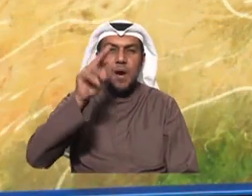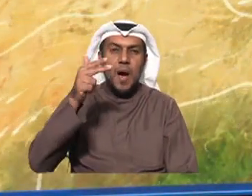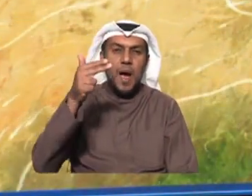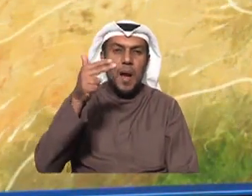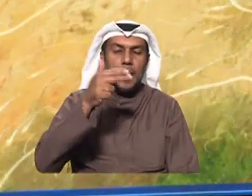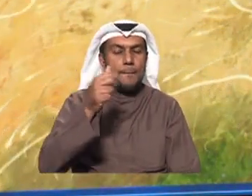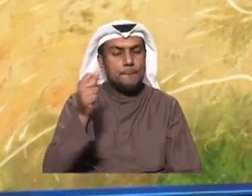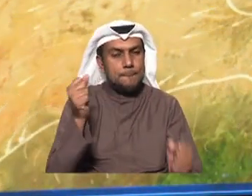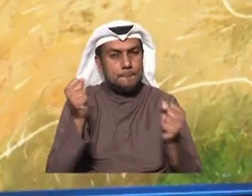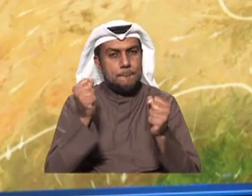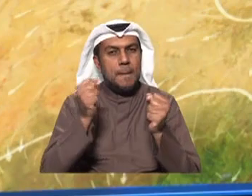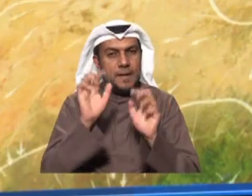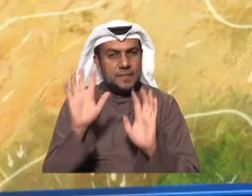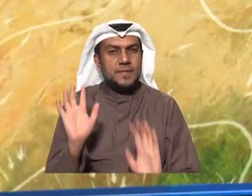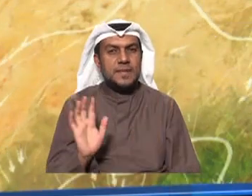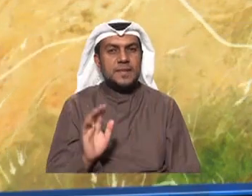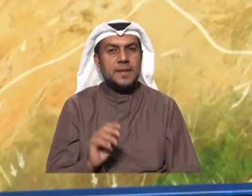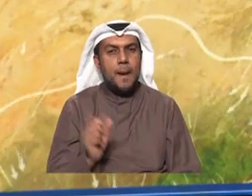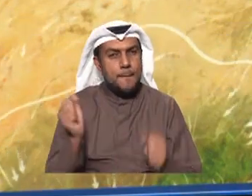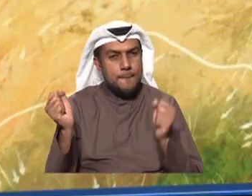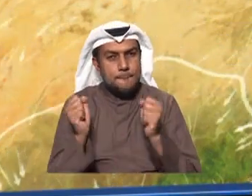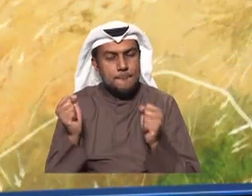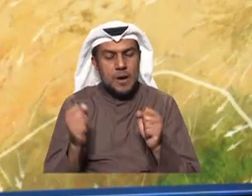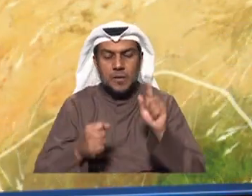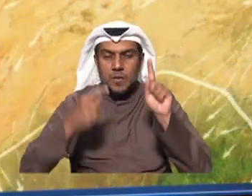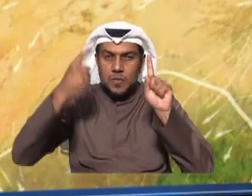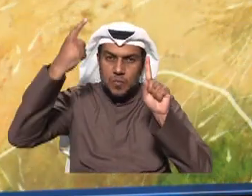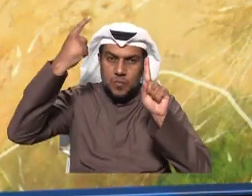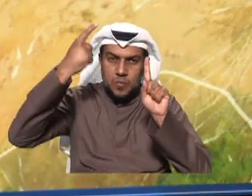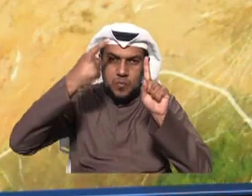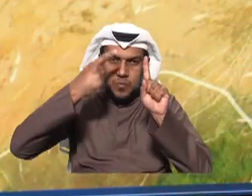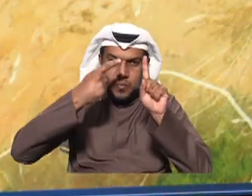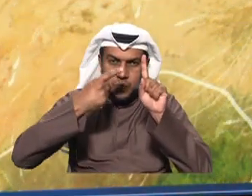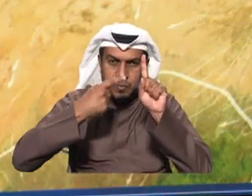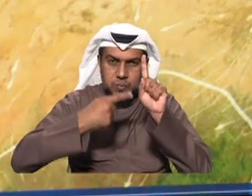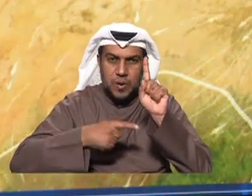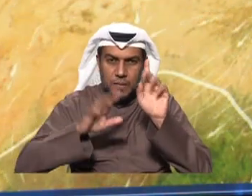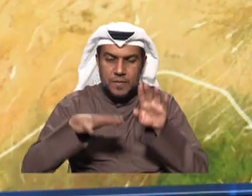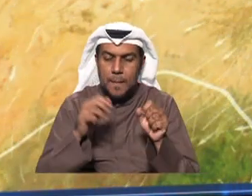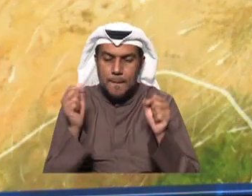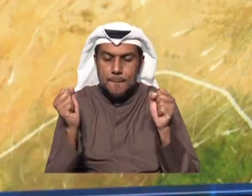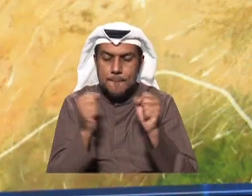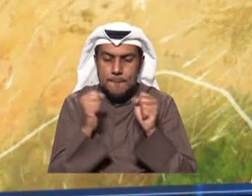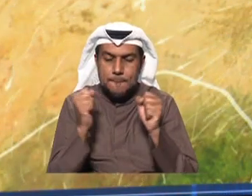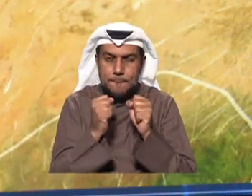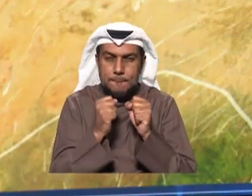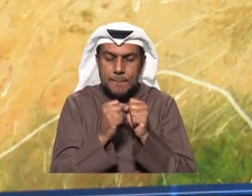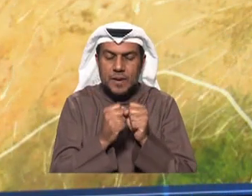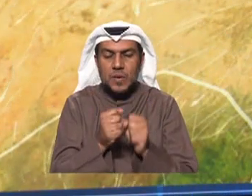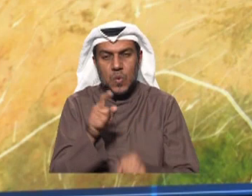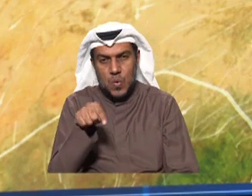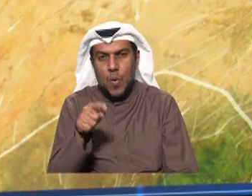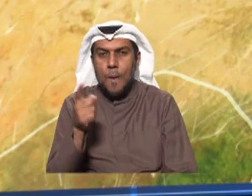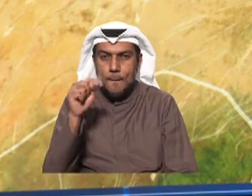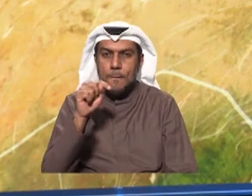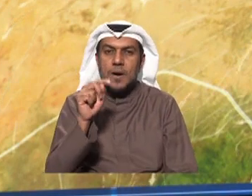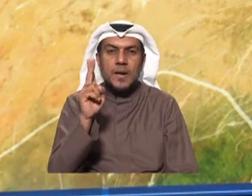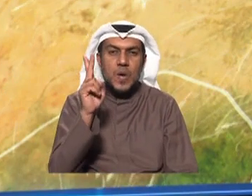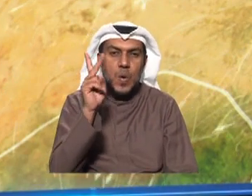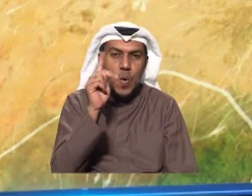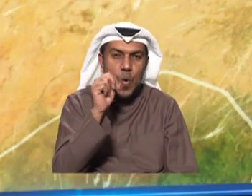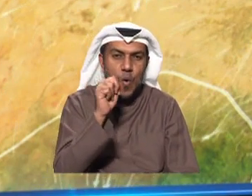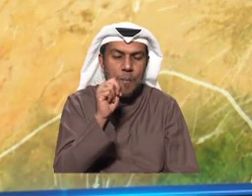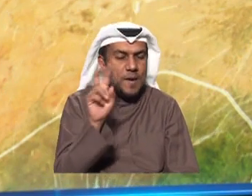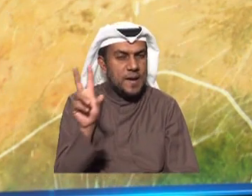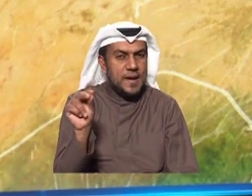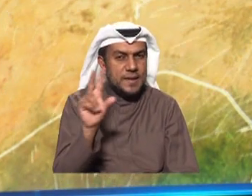باردة أدت إلى هذا الانخفاض الملحوظ في درجات الحرارة، ومتوقع أن هذا المرتفع راح يستمر معنا اليوم مباشر. من بعدها راح نلاحظ